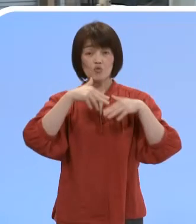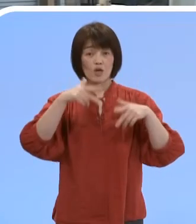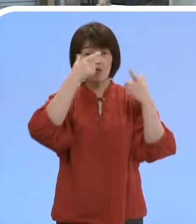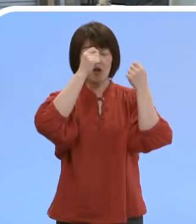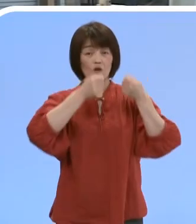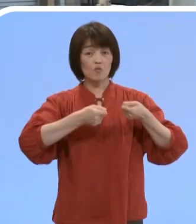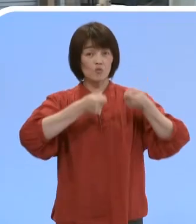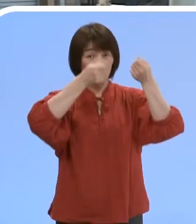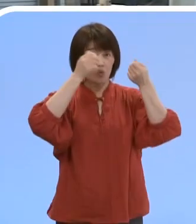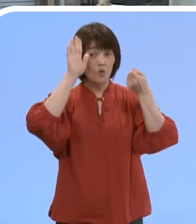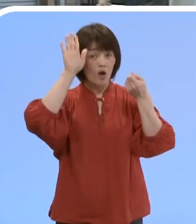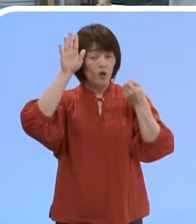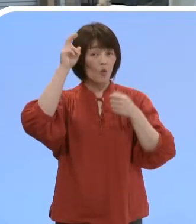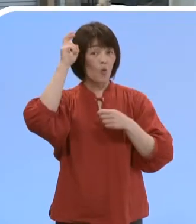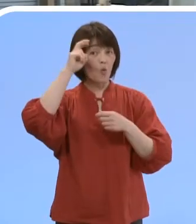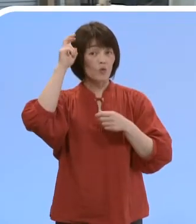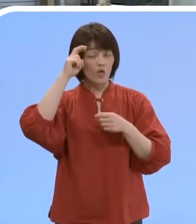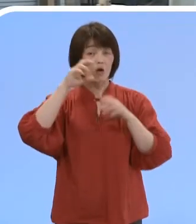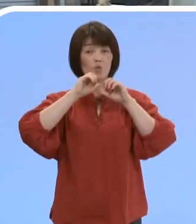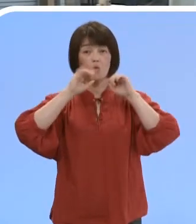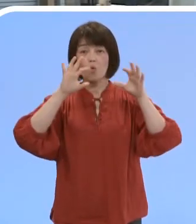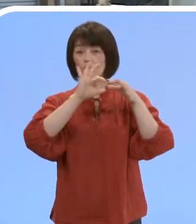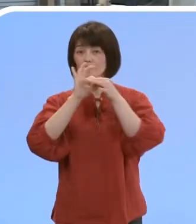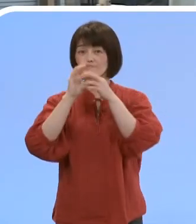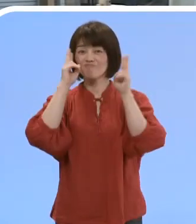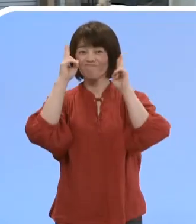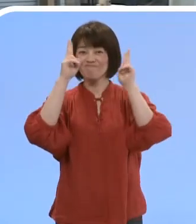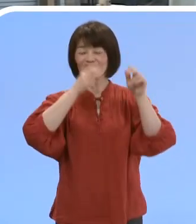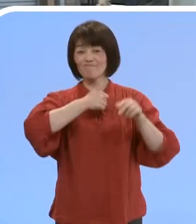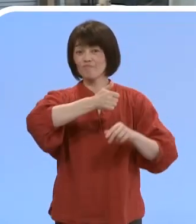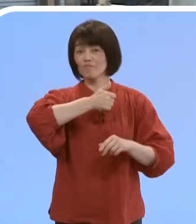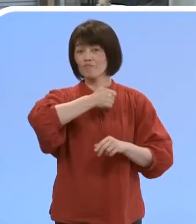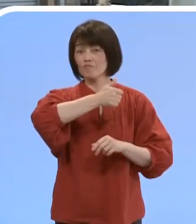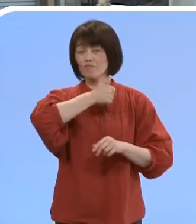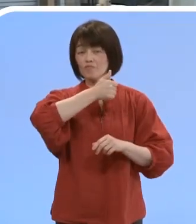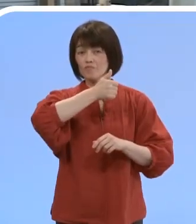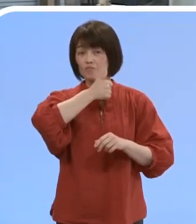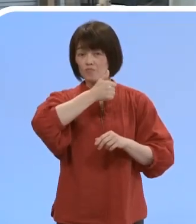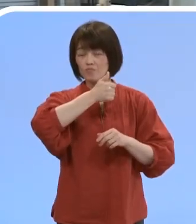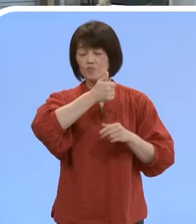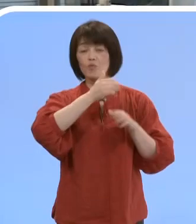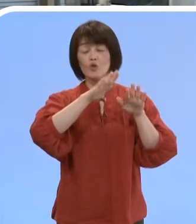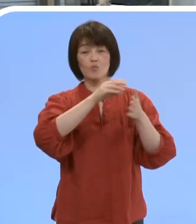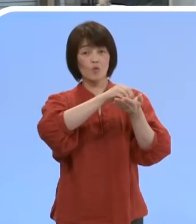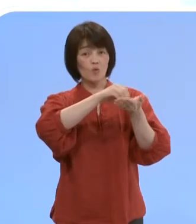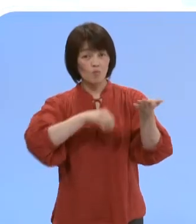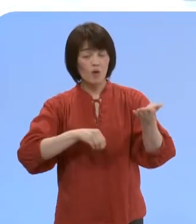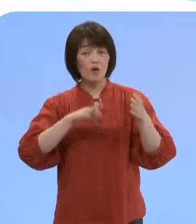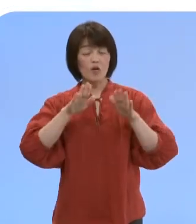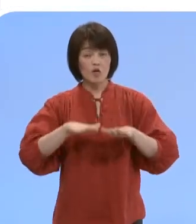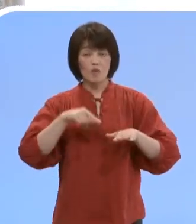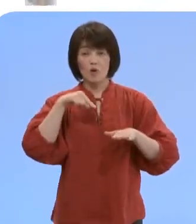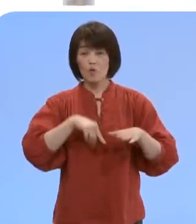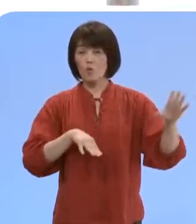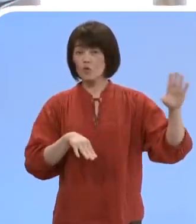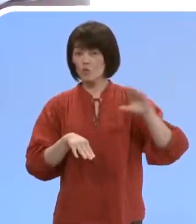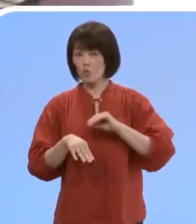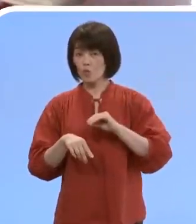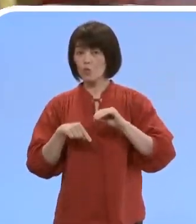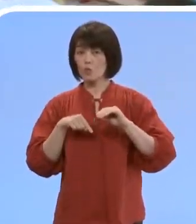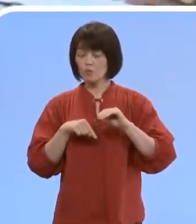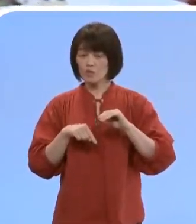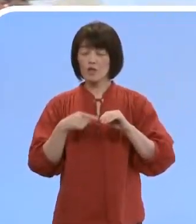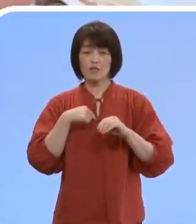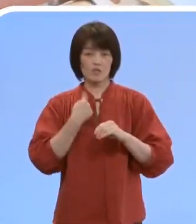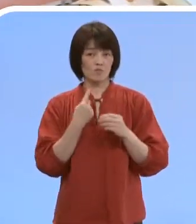系の大学を卒業した後、大阪の広告関連の会社で働いていましたが、現在はふるさとの三木